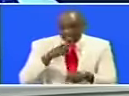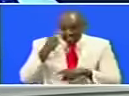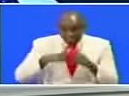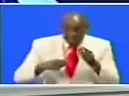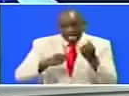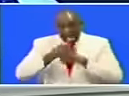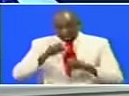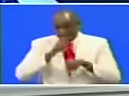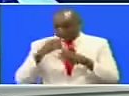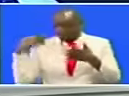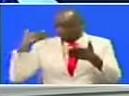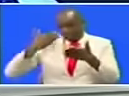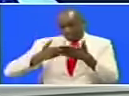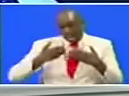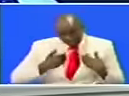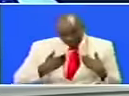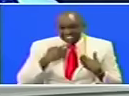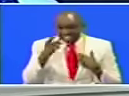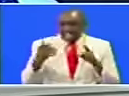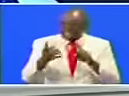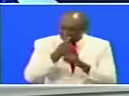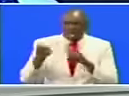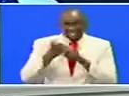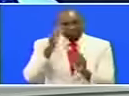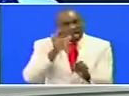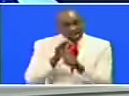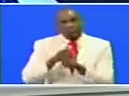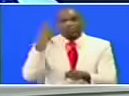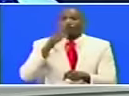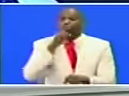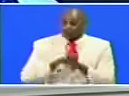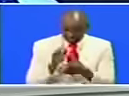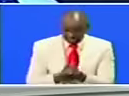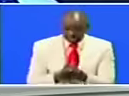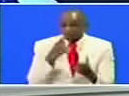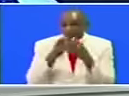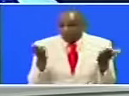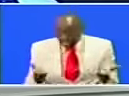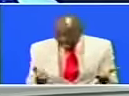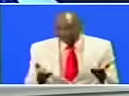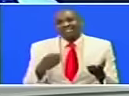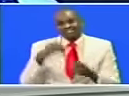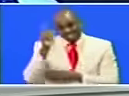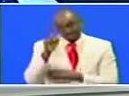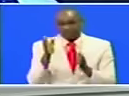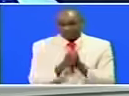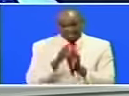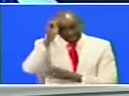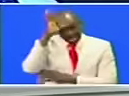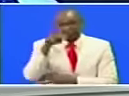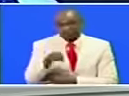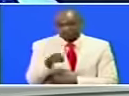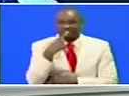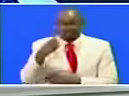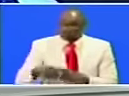his administration. Uhuru says he has done much of what he promised to do. He was speaking during rallies in Nairobi and Kiambu today.